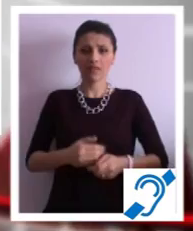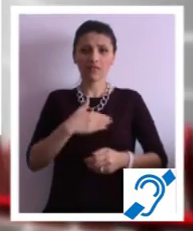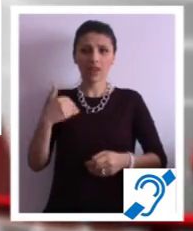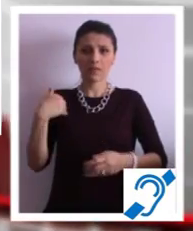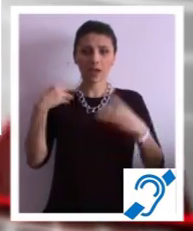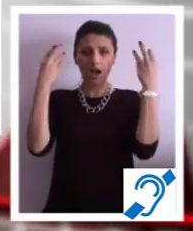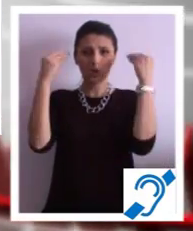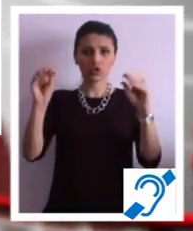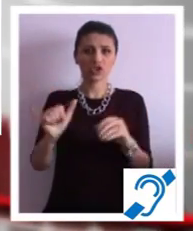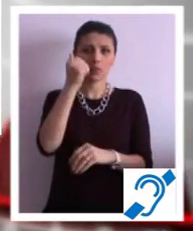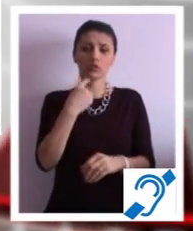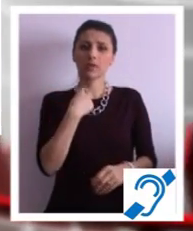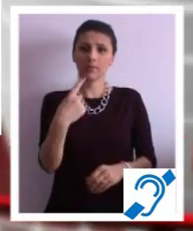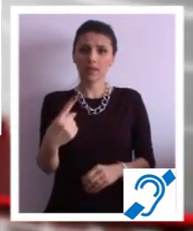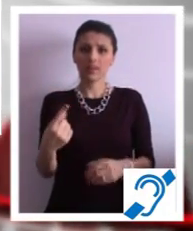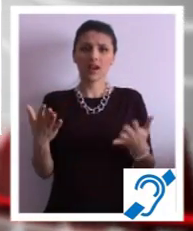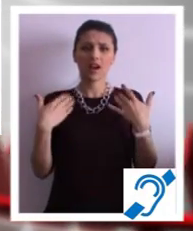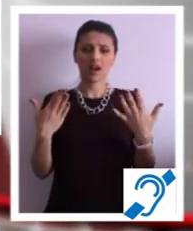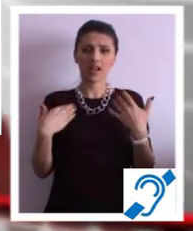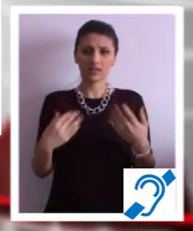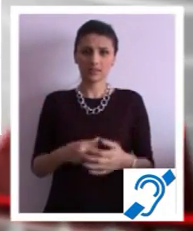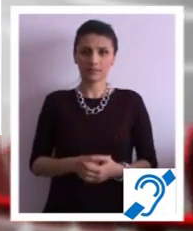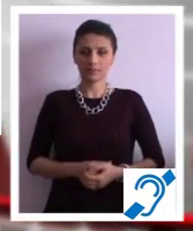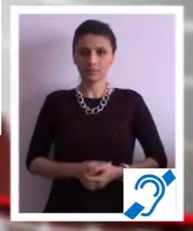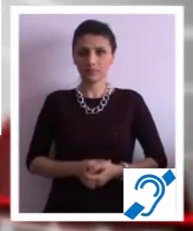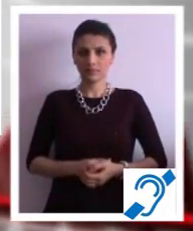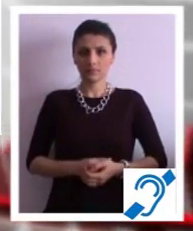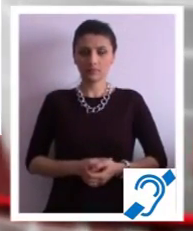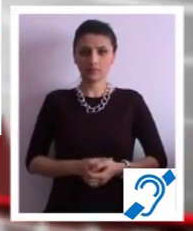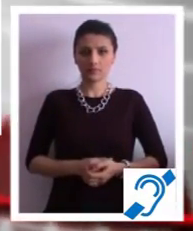Meteorologii anunță un început de săptămână extrem de călduros.